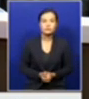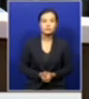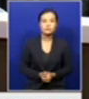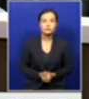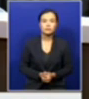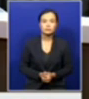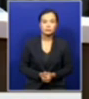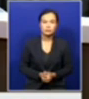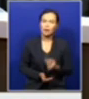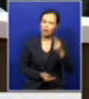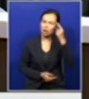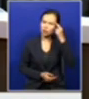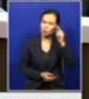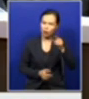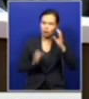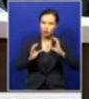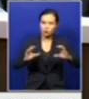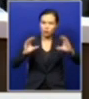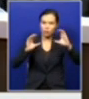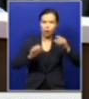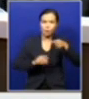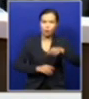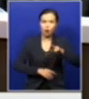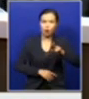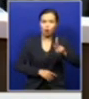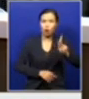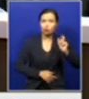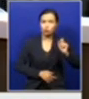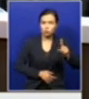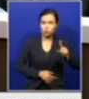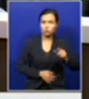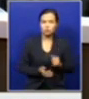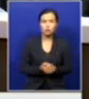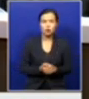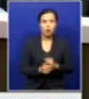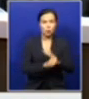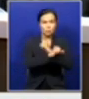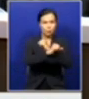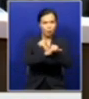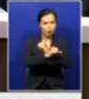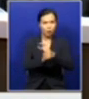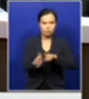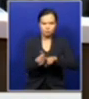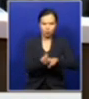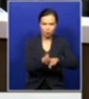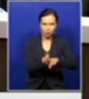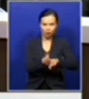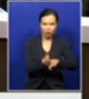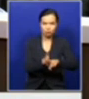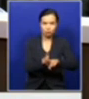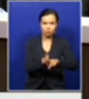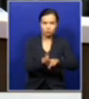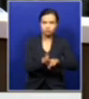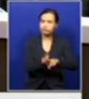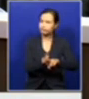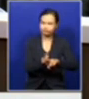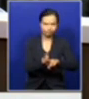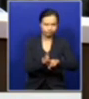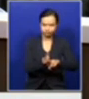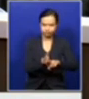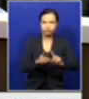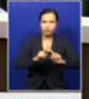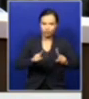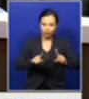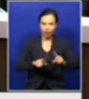เชื่อว่าที่รัฐบาลออกพรก.ฉุกเฉินไม่ได้มีไว้เพื่อควบคุมการแพร่ระบาดของไวรัสแต่เป็นการควบคุมการ